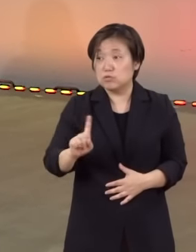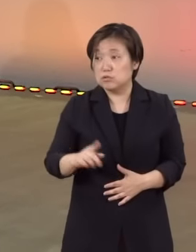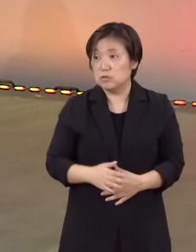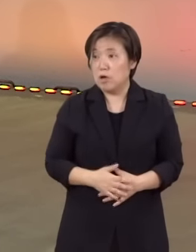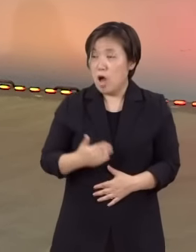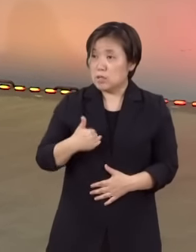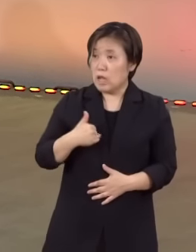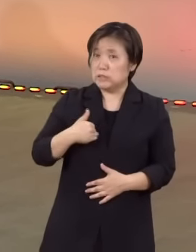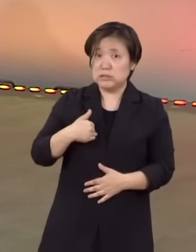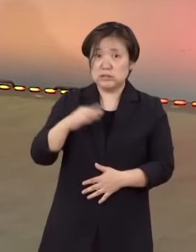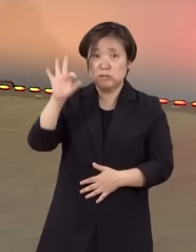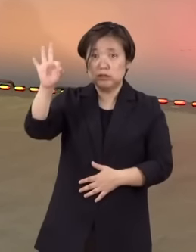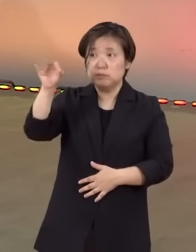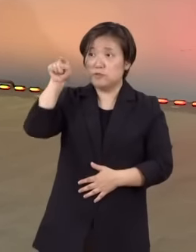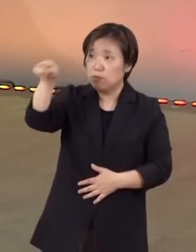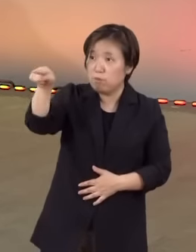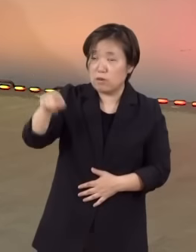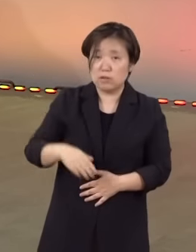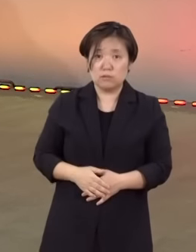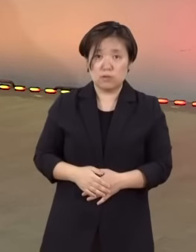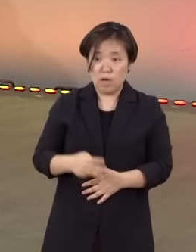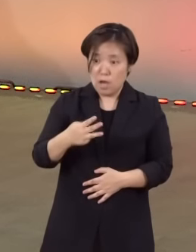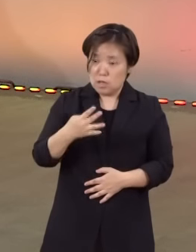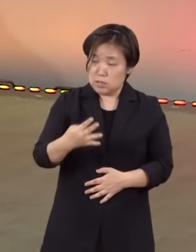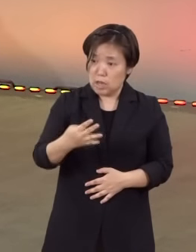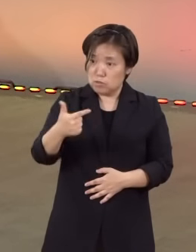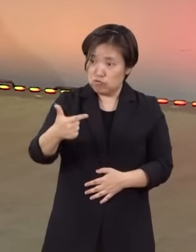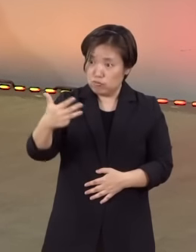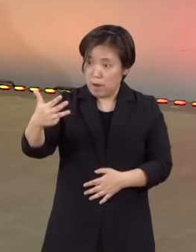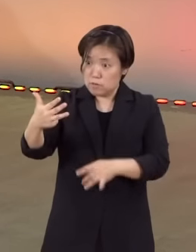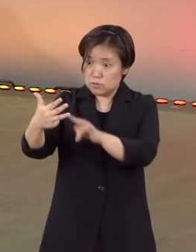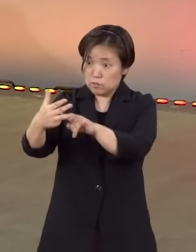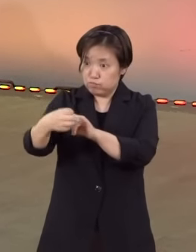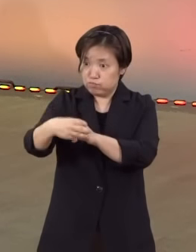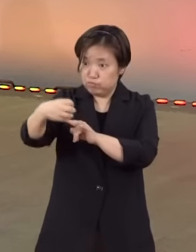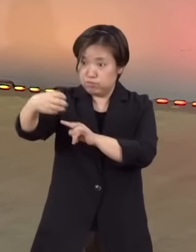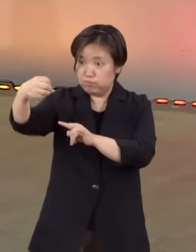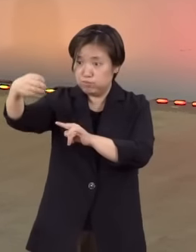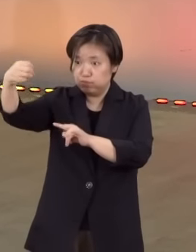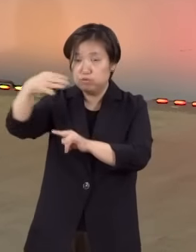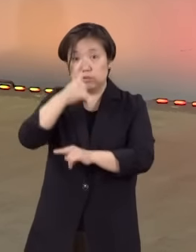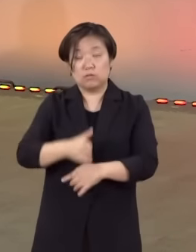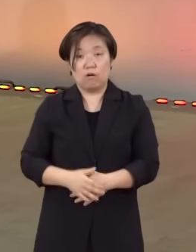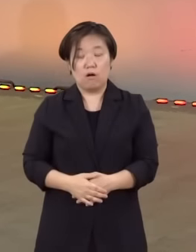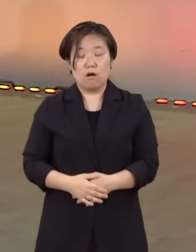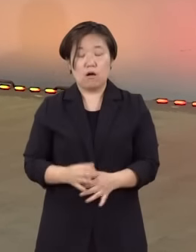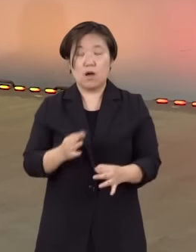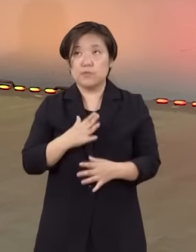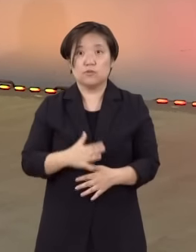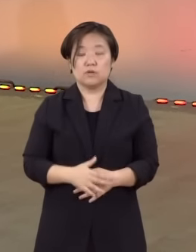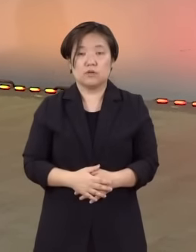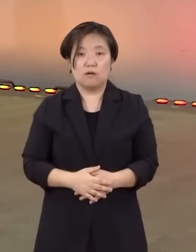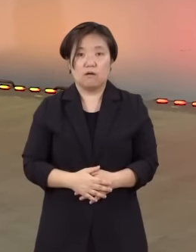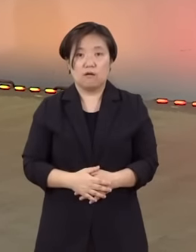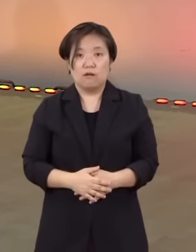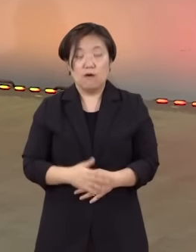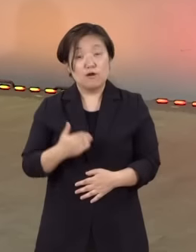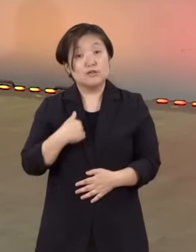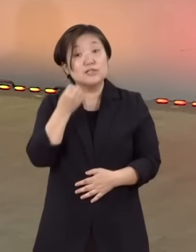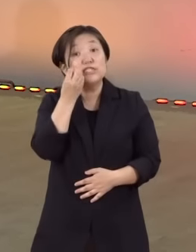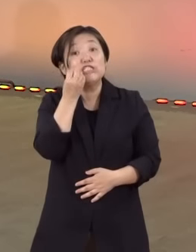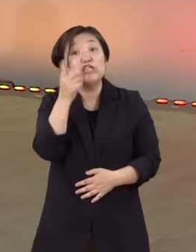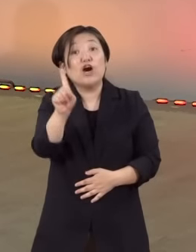하면서요 근데 신기한 건 불들어온 4층 6층 8층은 서지 않고